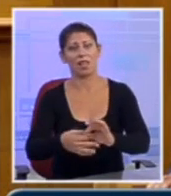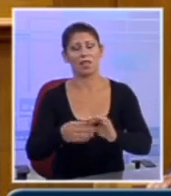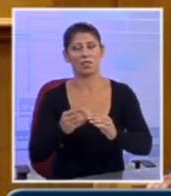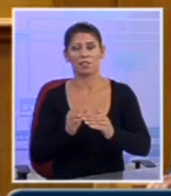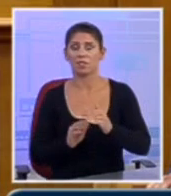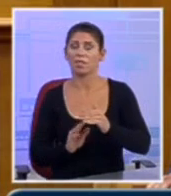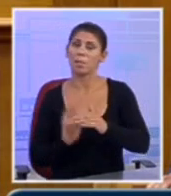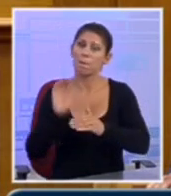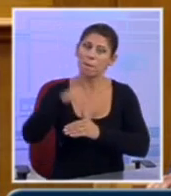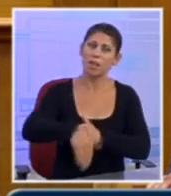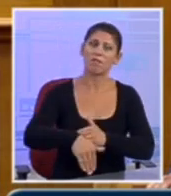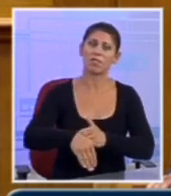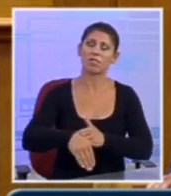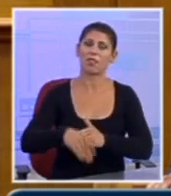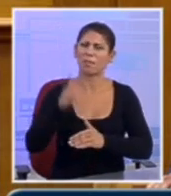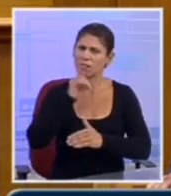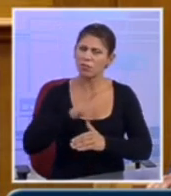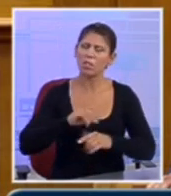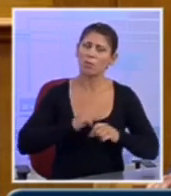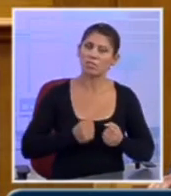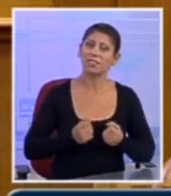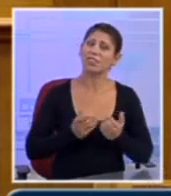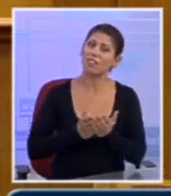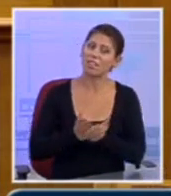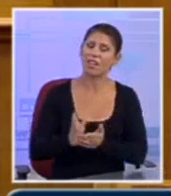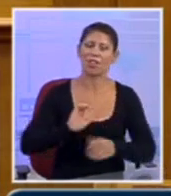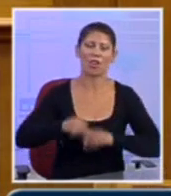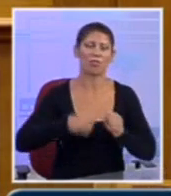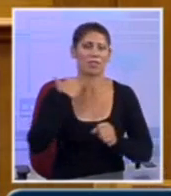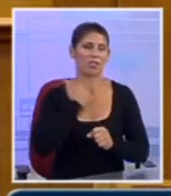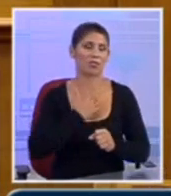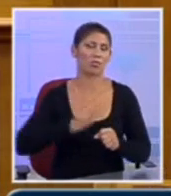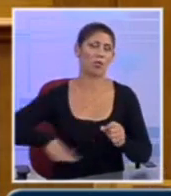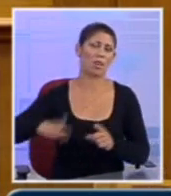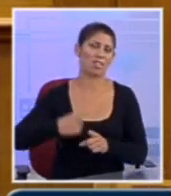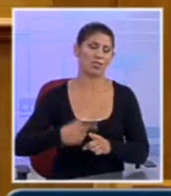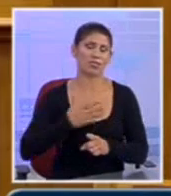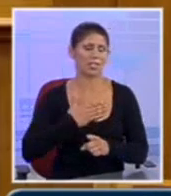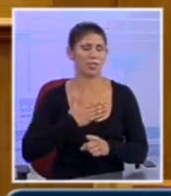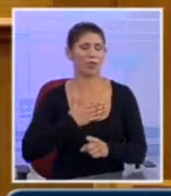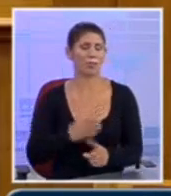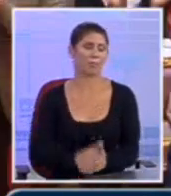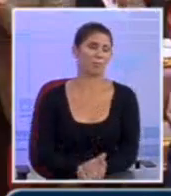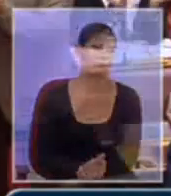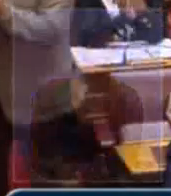υπέρβαση διαψεύσεων και απογοητεύσεων και για τη δικαίωση αγώνων και θυσιών του ελληνικού λαού. Ευχαριστώ.